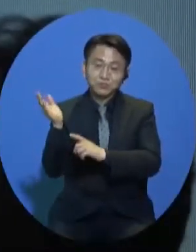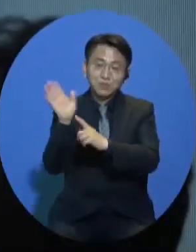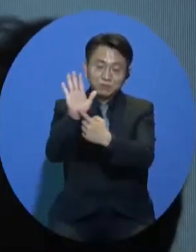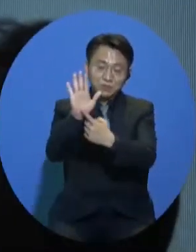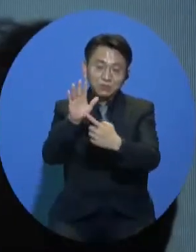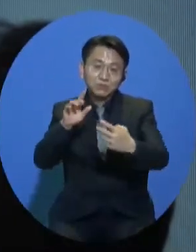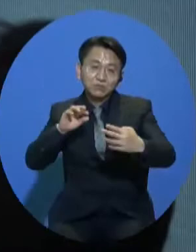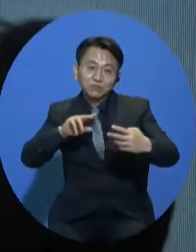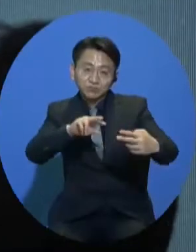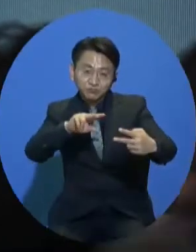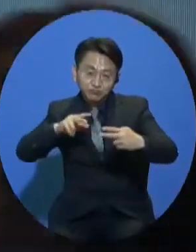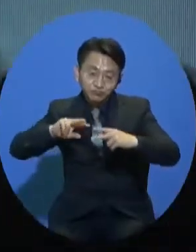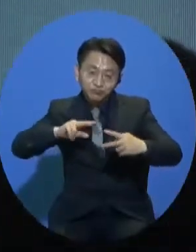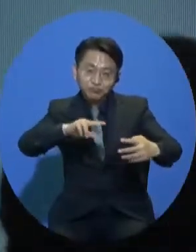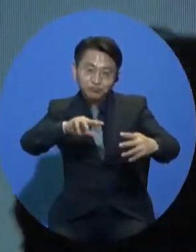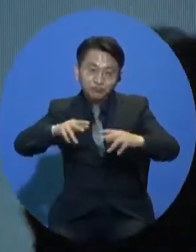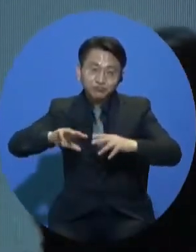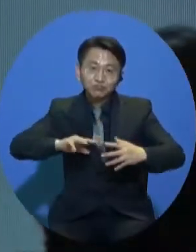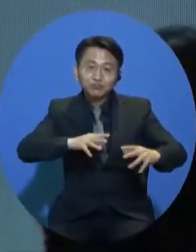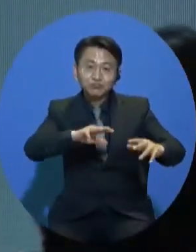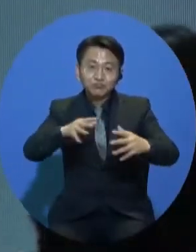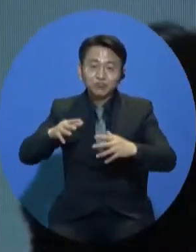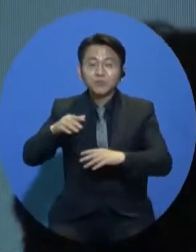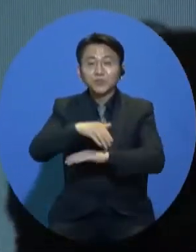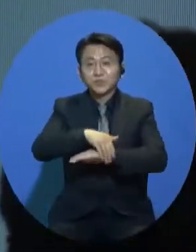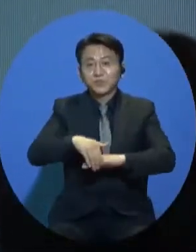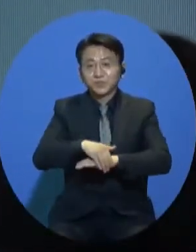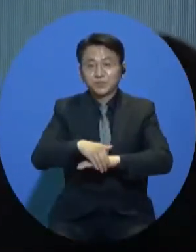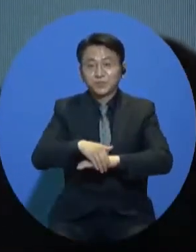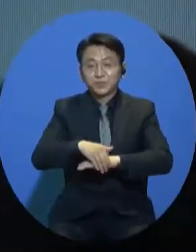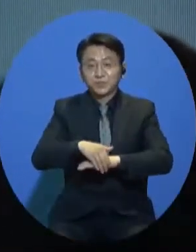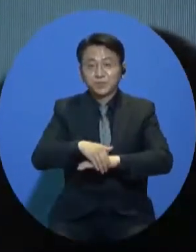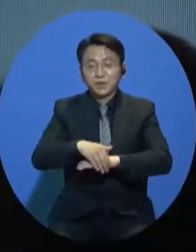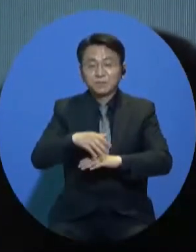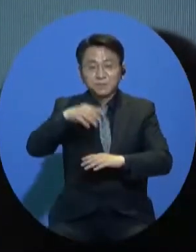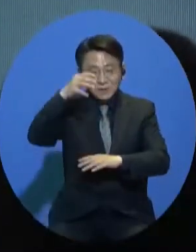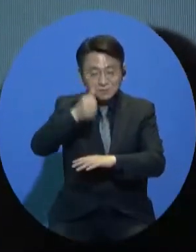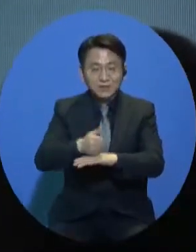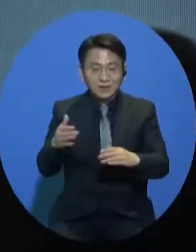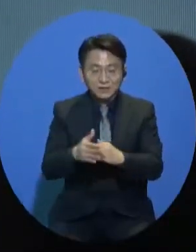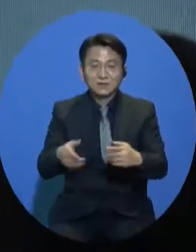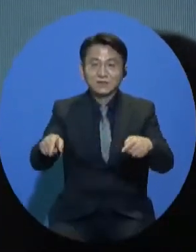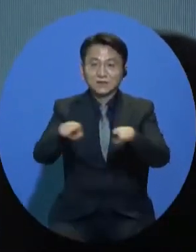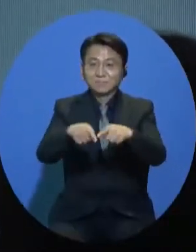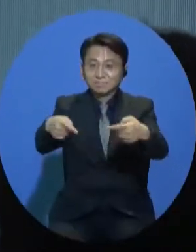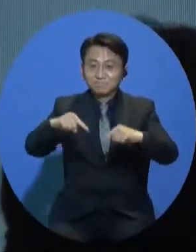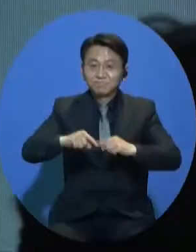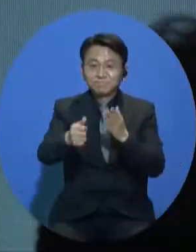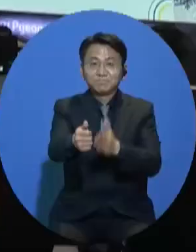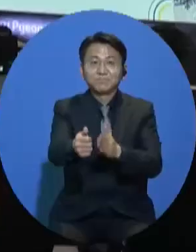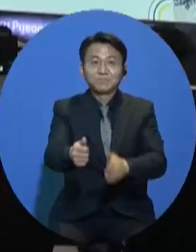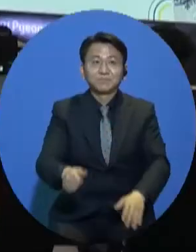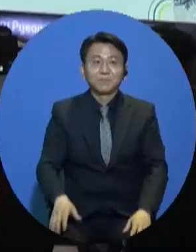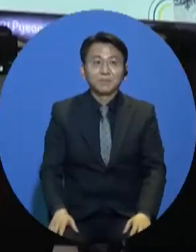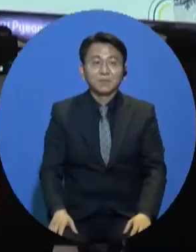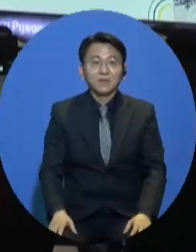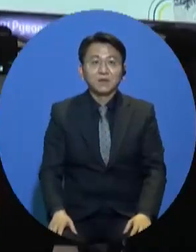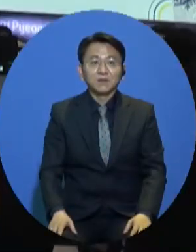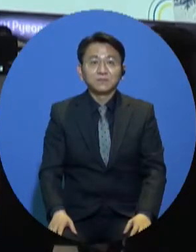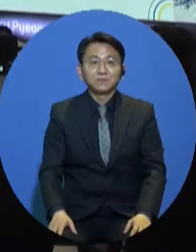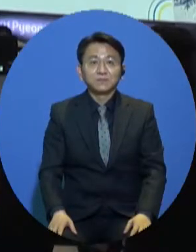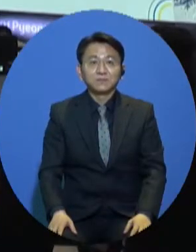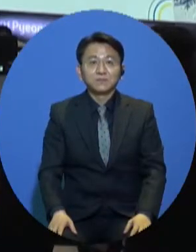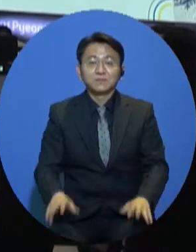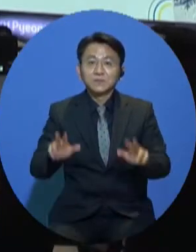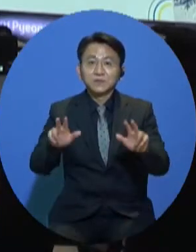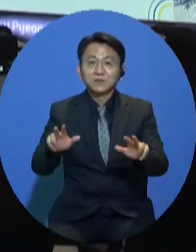다양한 얘기를 토론 형식으로 진행을 할 예정입니다. 역시 심포지엄까지 함께해 주시기 바랍니다. 자,